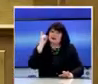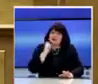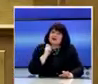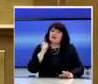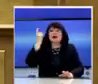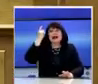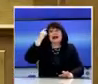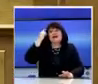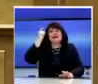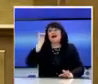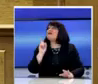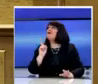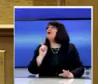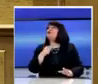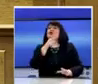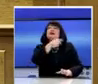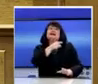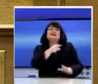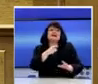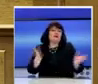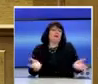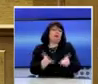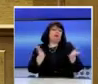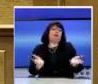και καταλαβαίνουν ότι έχετε χάσει τον έλεγχο.